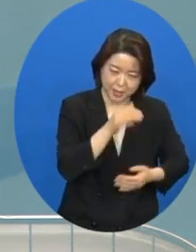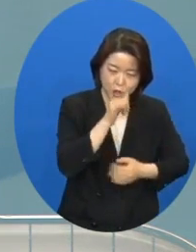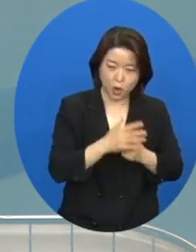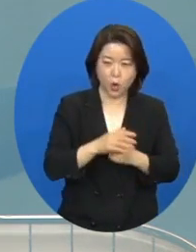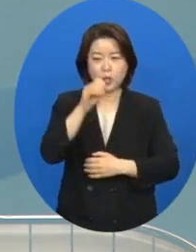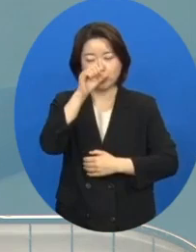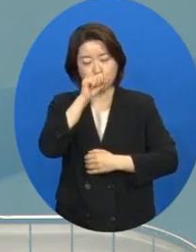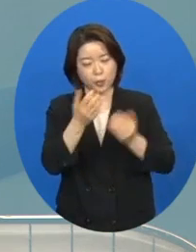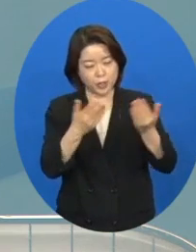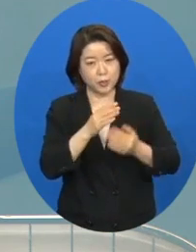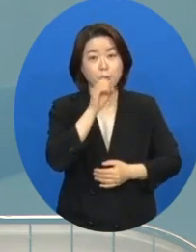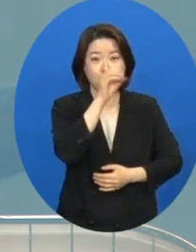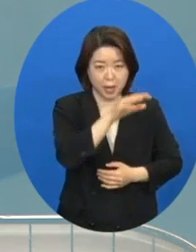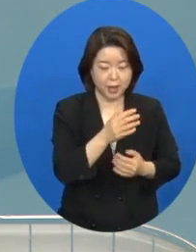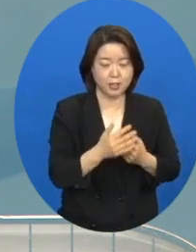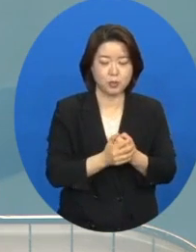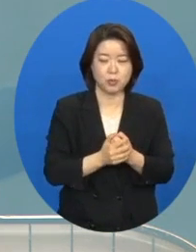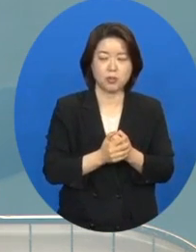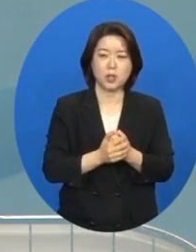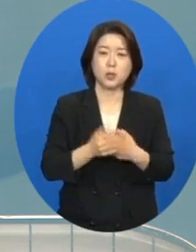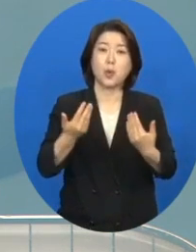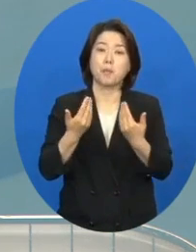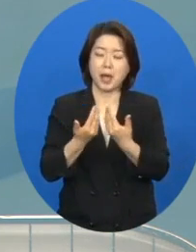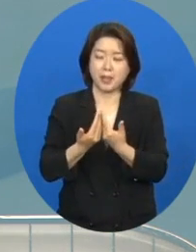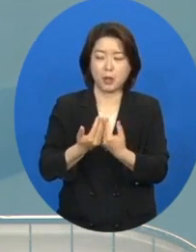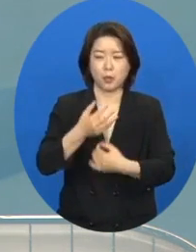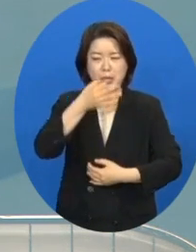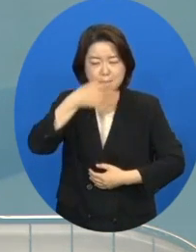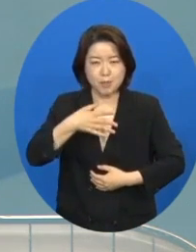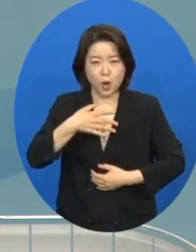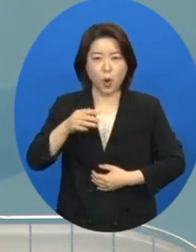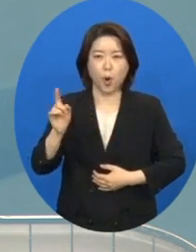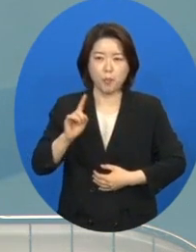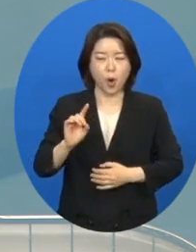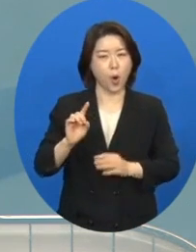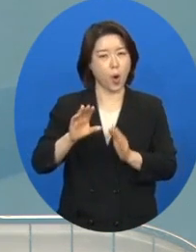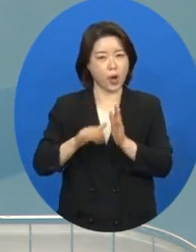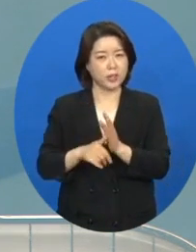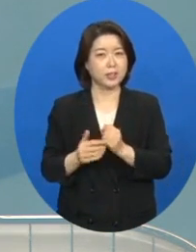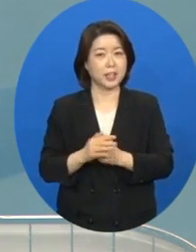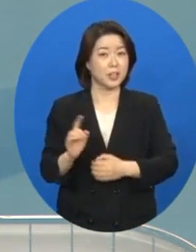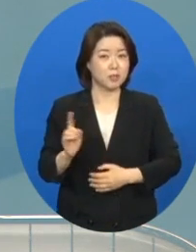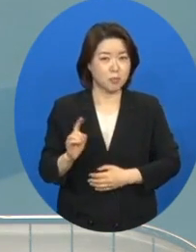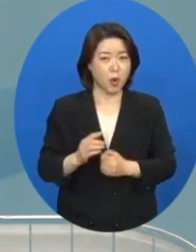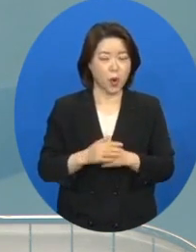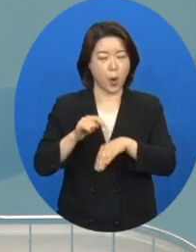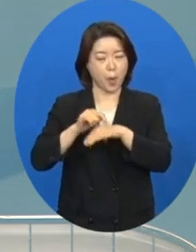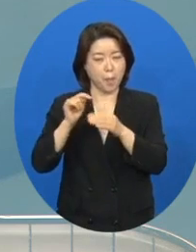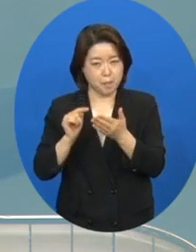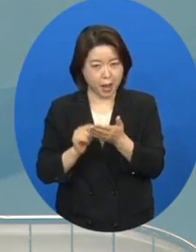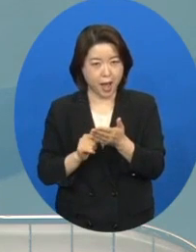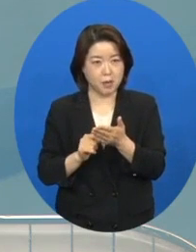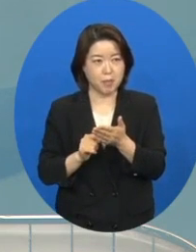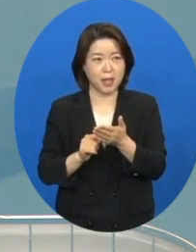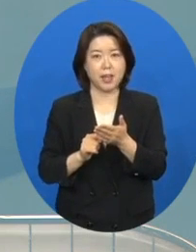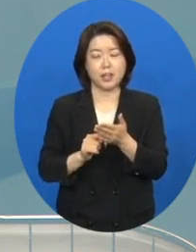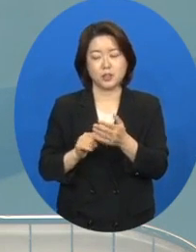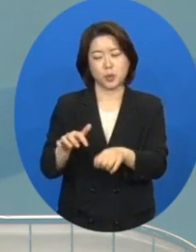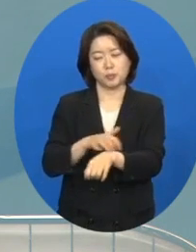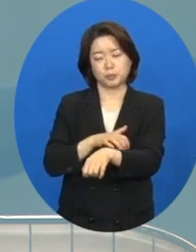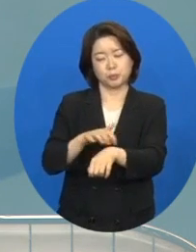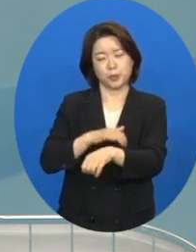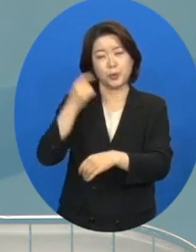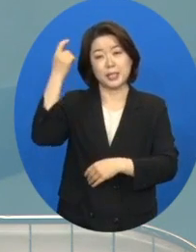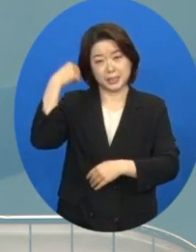일도 말해주고 또 아주 힘들었던 거, 또 어떤 때는 좀 마음에 이렇게 좀